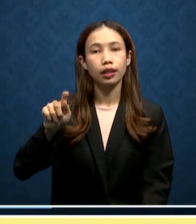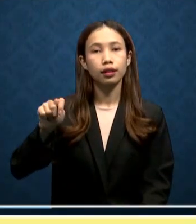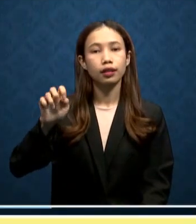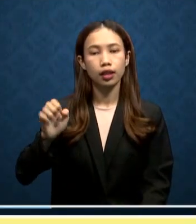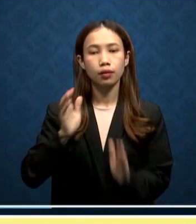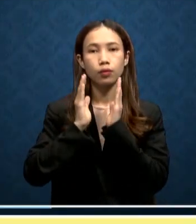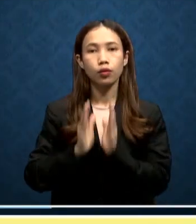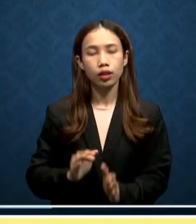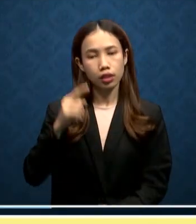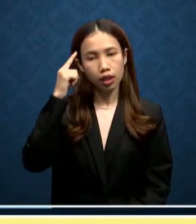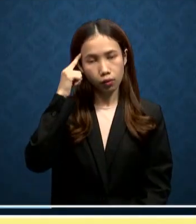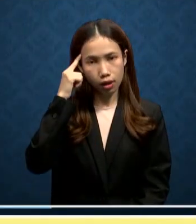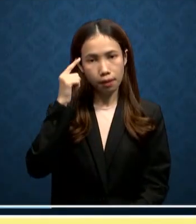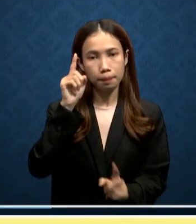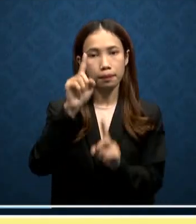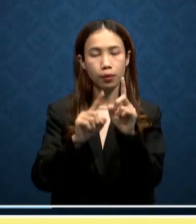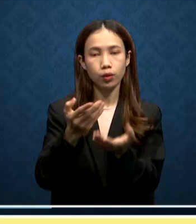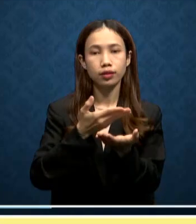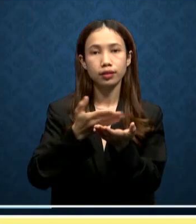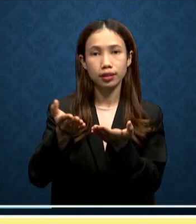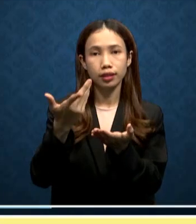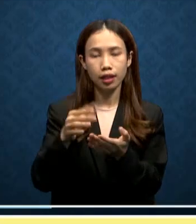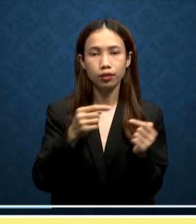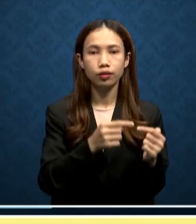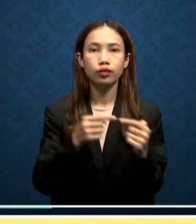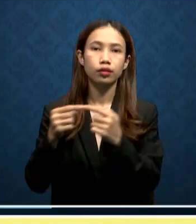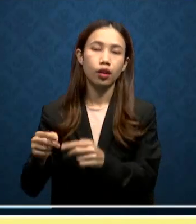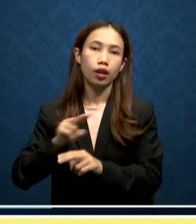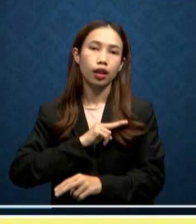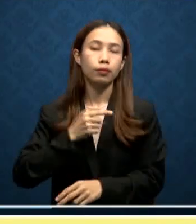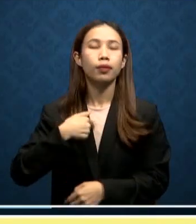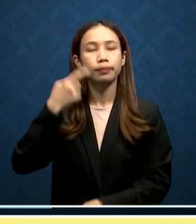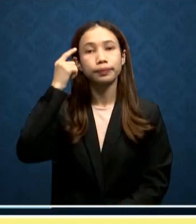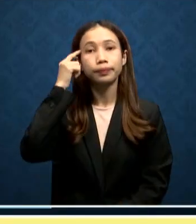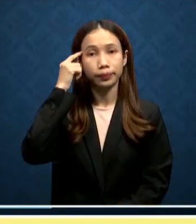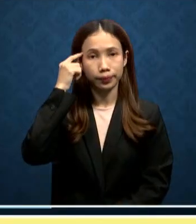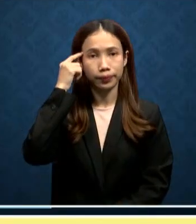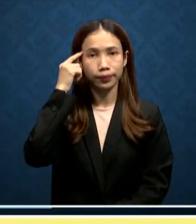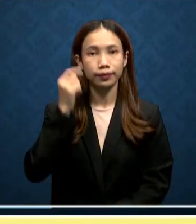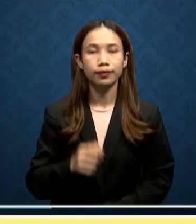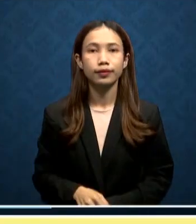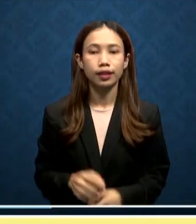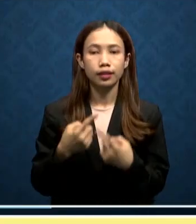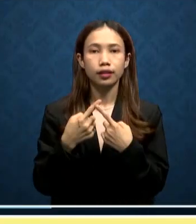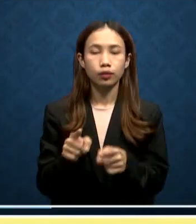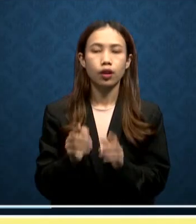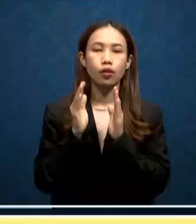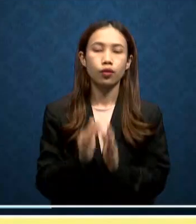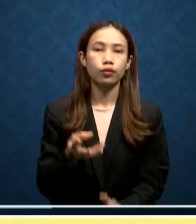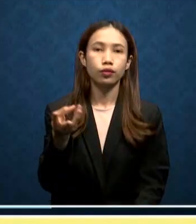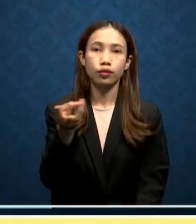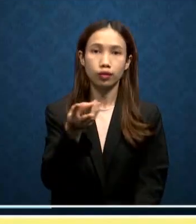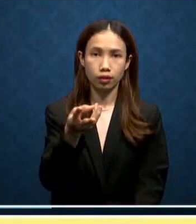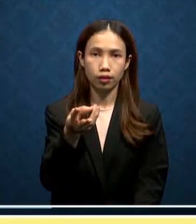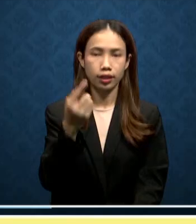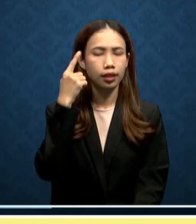พวกนี้อาจจะประมูลแล้วก็ไปเอ่อดำเนินการอะไรต่อผมไม่รู้นะตนี้มันอาจจะมีคนน้อยแล้วก็